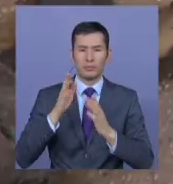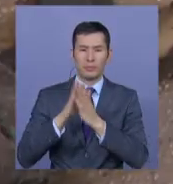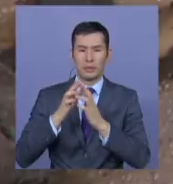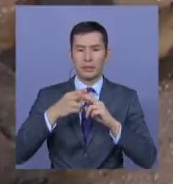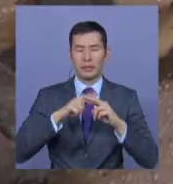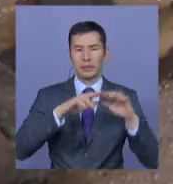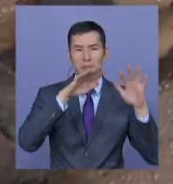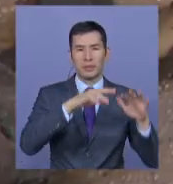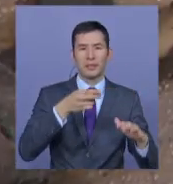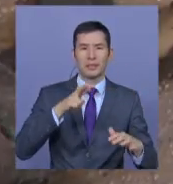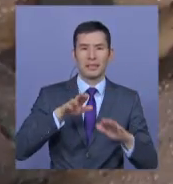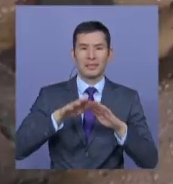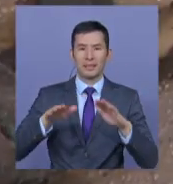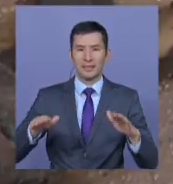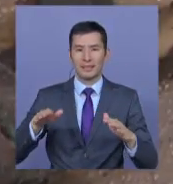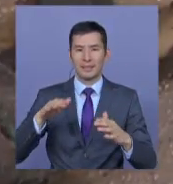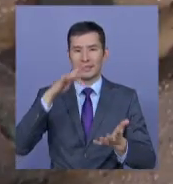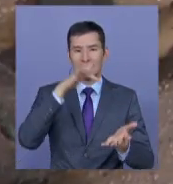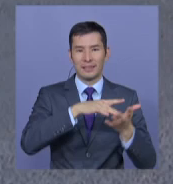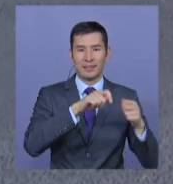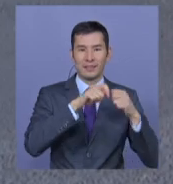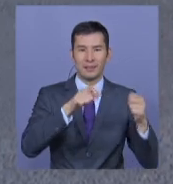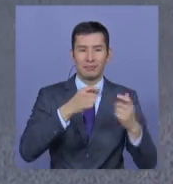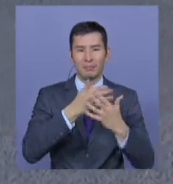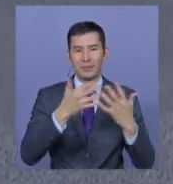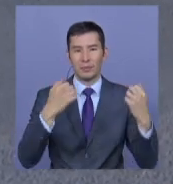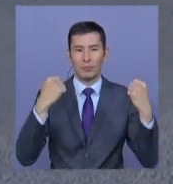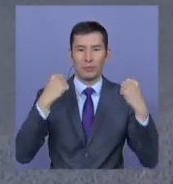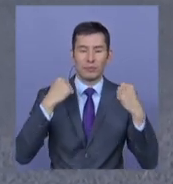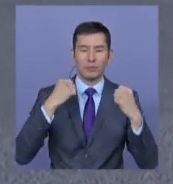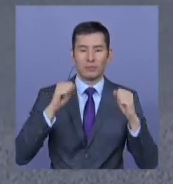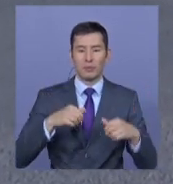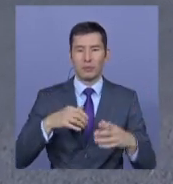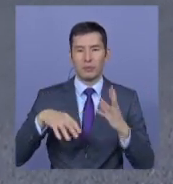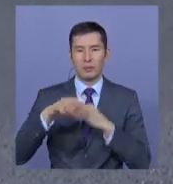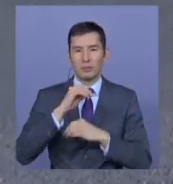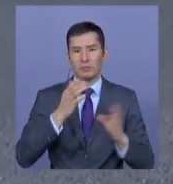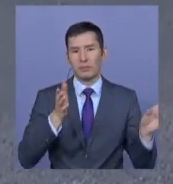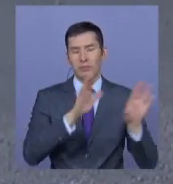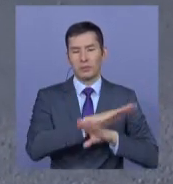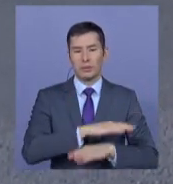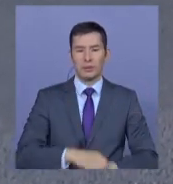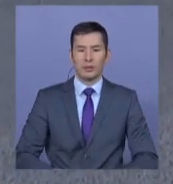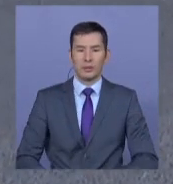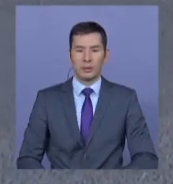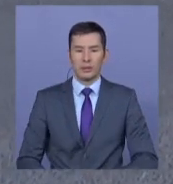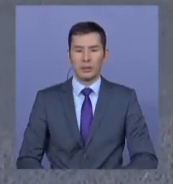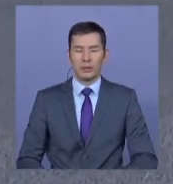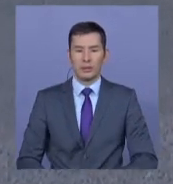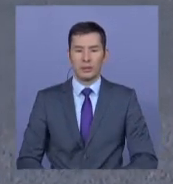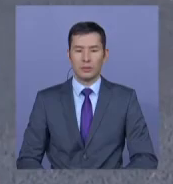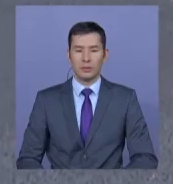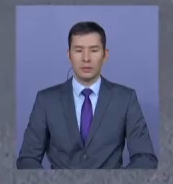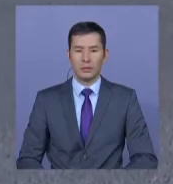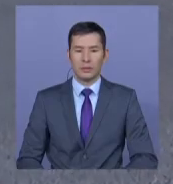арналған орталық ашып берсе деген өтініште түсірдік дейді тұрғындар. Істеген бір уақытта, балалар кішкене уақытта 20 теңге береді оған дейін.